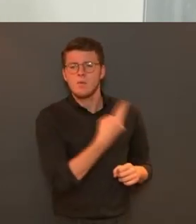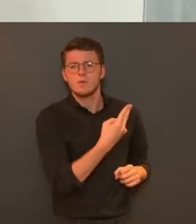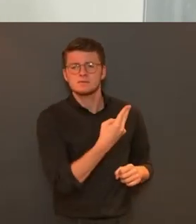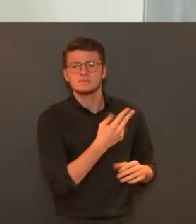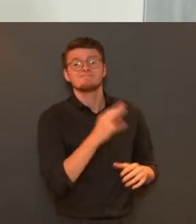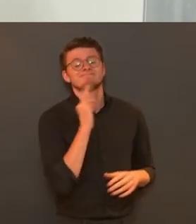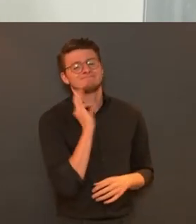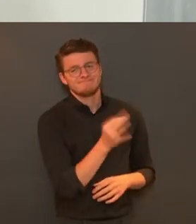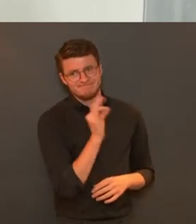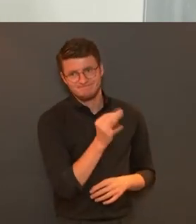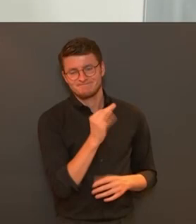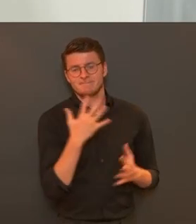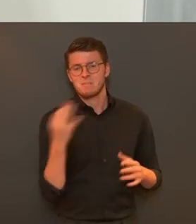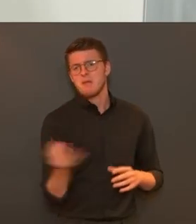effet.